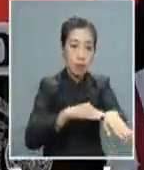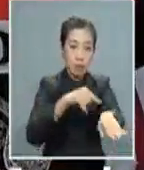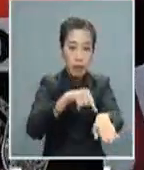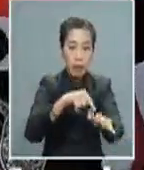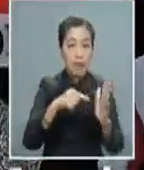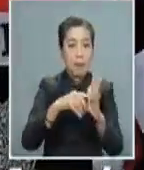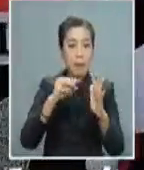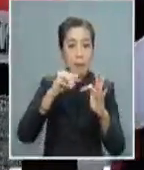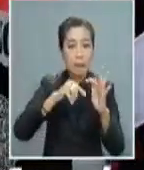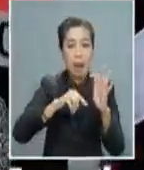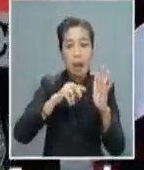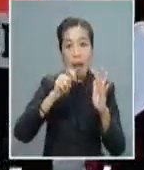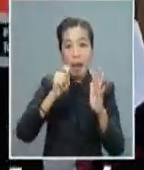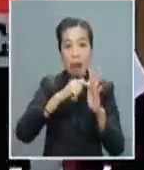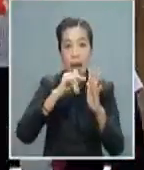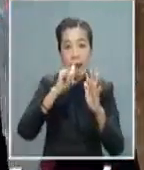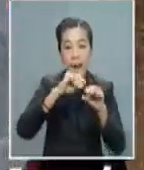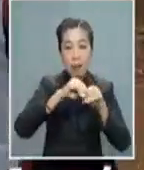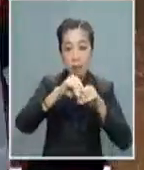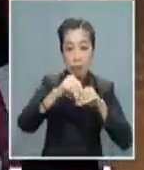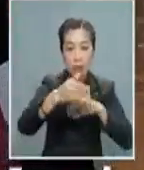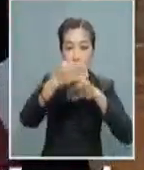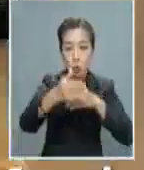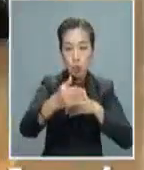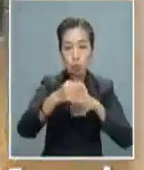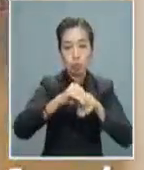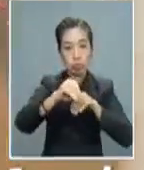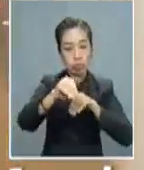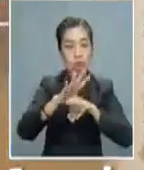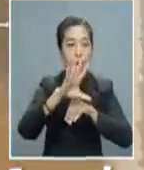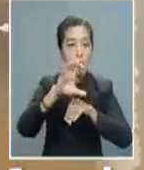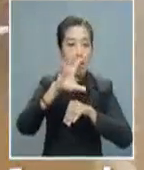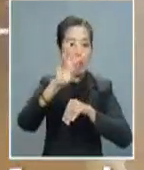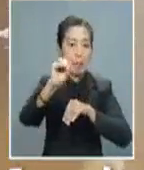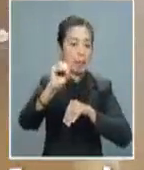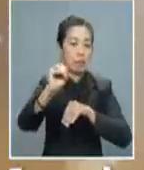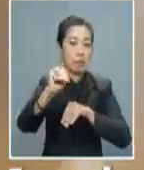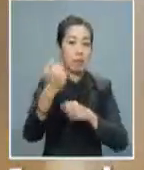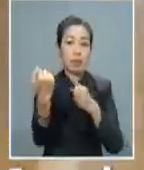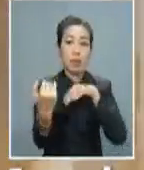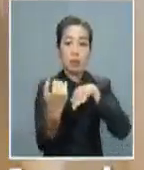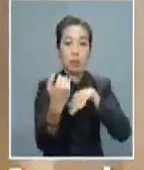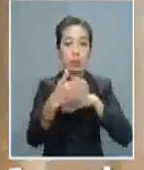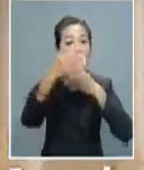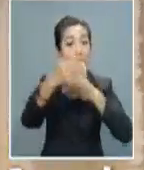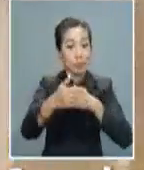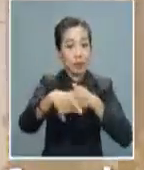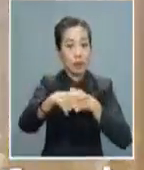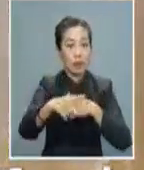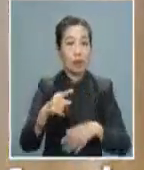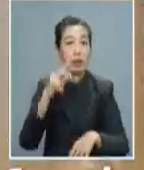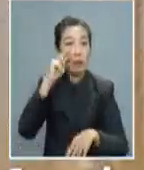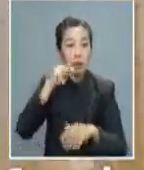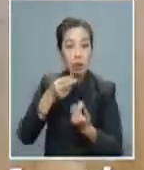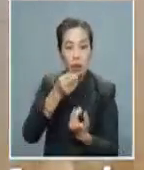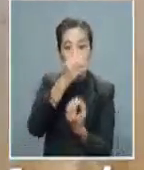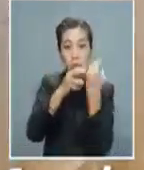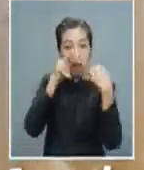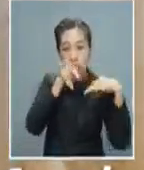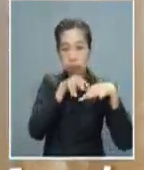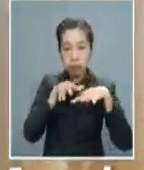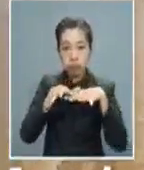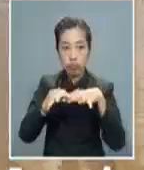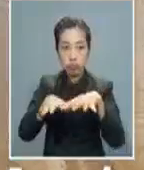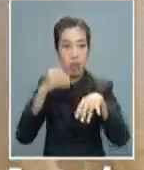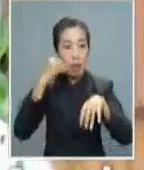ขณะที่น้ำในแม่น้ำจันที่ไหลผ่านตัวเมืองแม่จันก็เพิ่มสูงถึง8เมตรและไหลล้นเข้าท่วมบ้านเรือนราษ